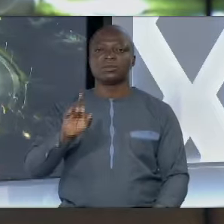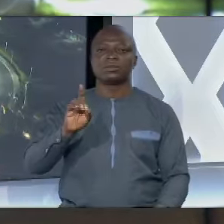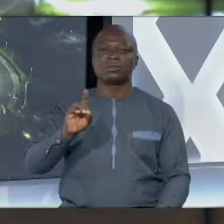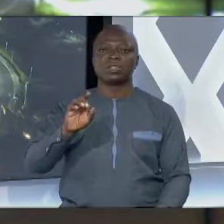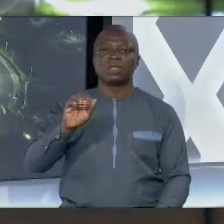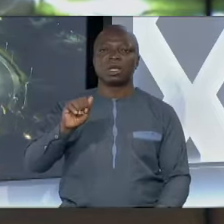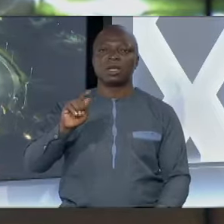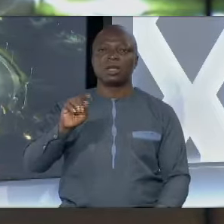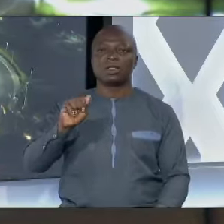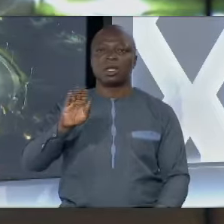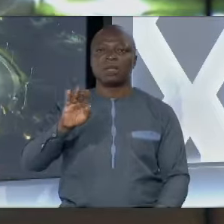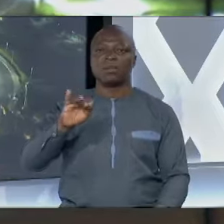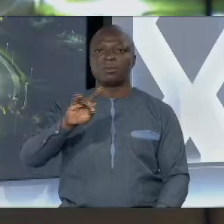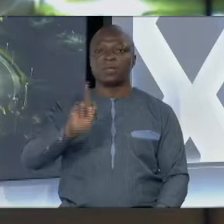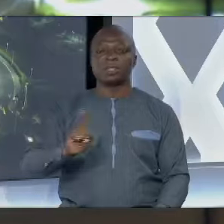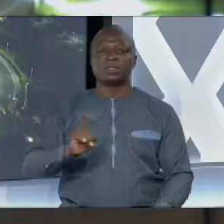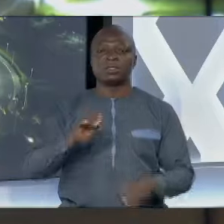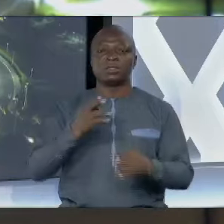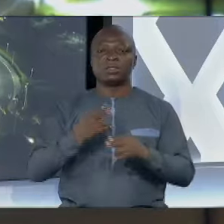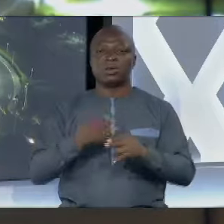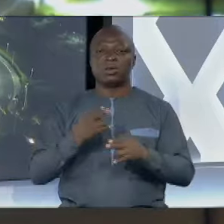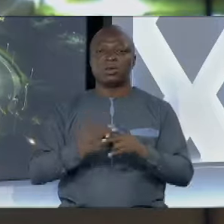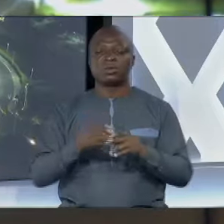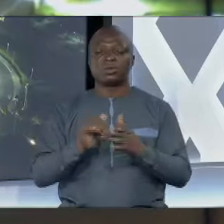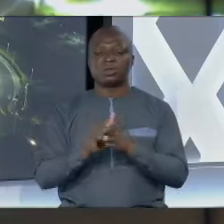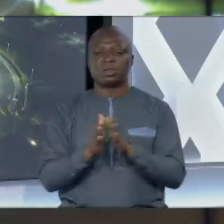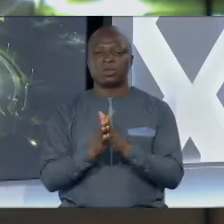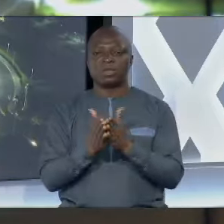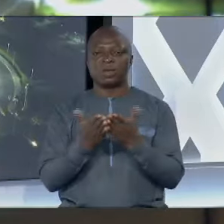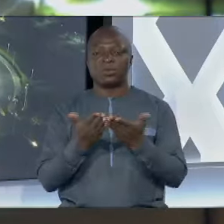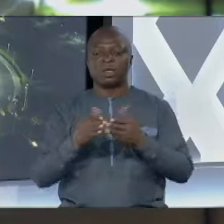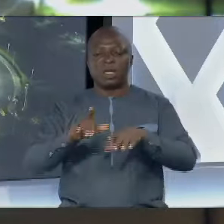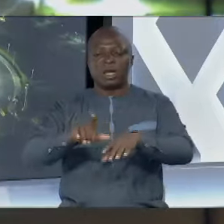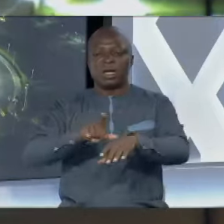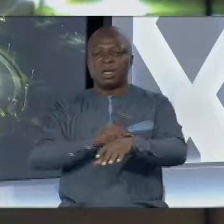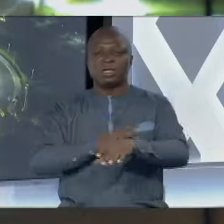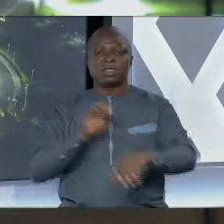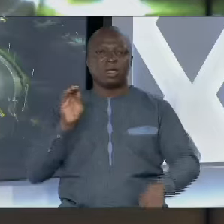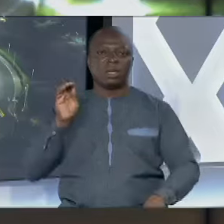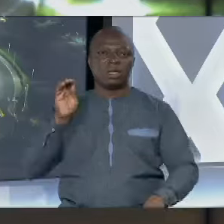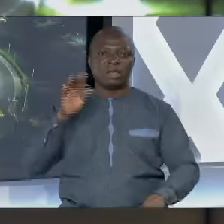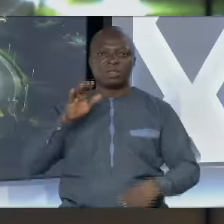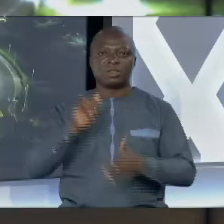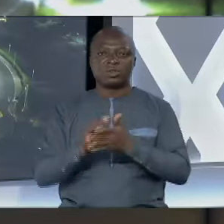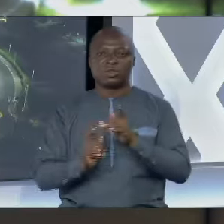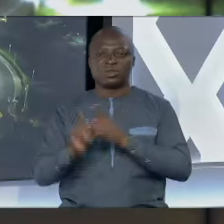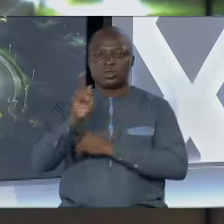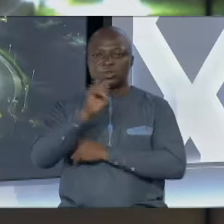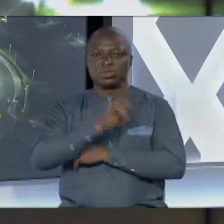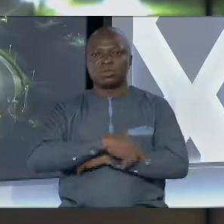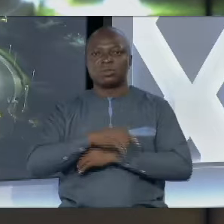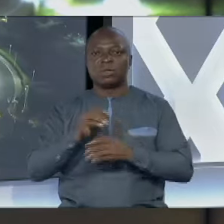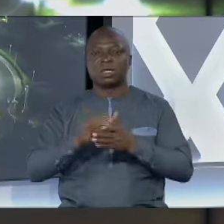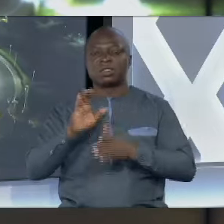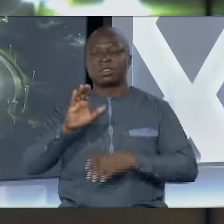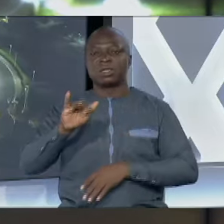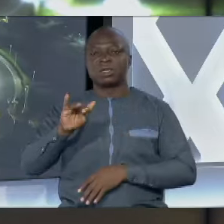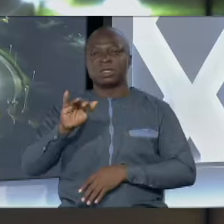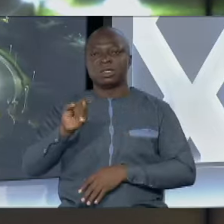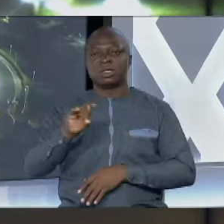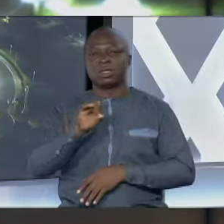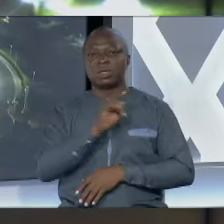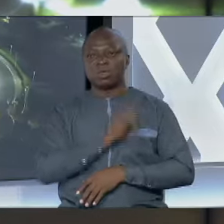DataBiz, c'est le nom de l'annuaire en ligne lancé ce jour par la Chambre de commerce et d'industrie et du Togo, CCI Togo.